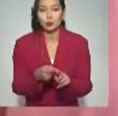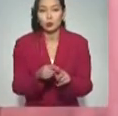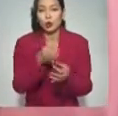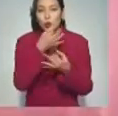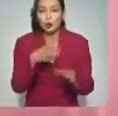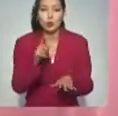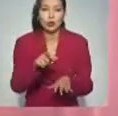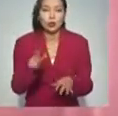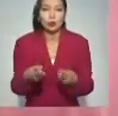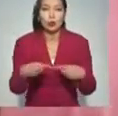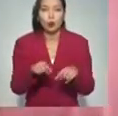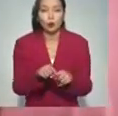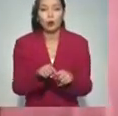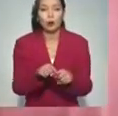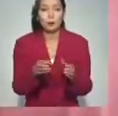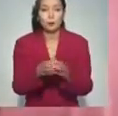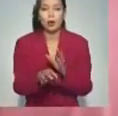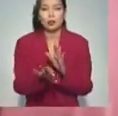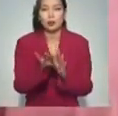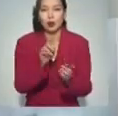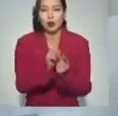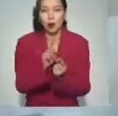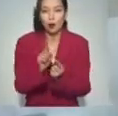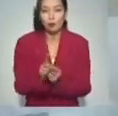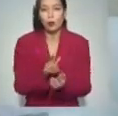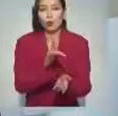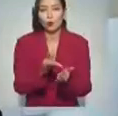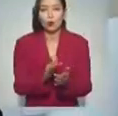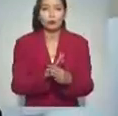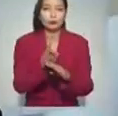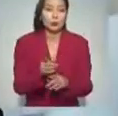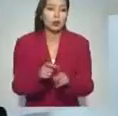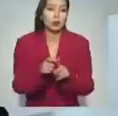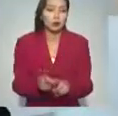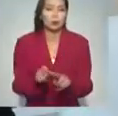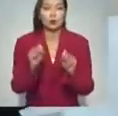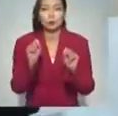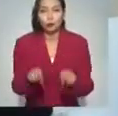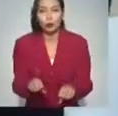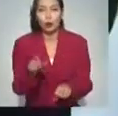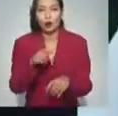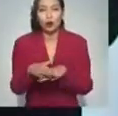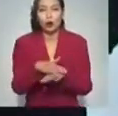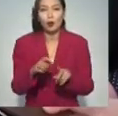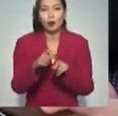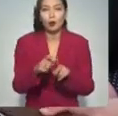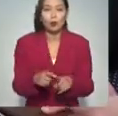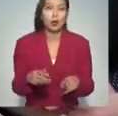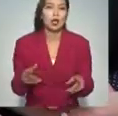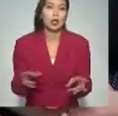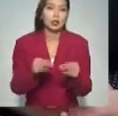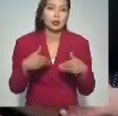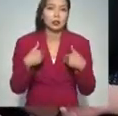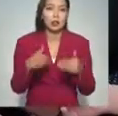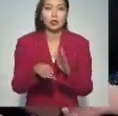тұрғын партияның қоғамдық қабылдауына және өңірлік филиалдарға келіп ұсыныс беруіне болады. Халықтың ұсыныс тілегі сайлауалды